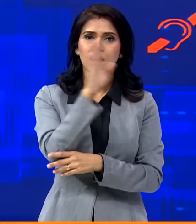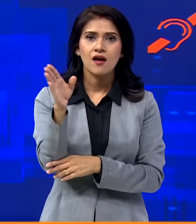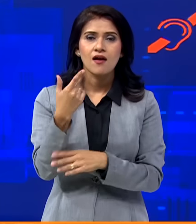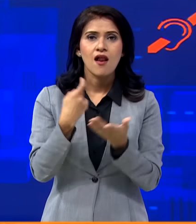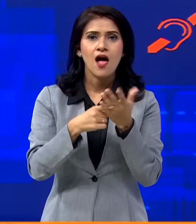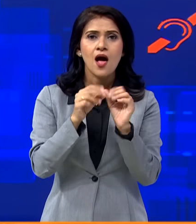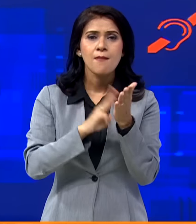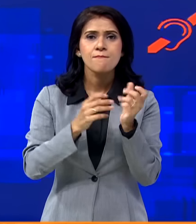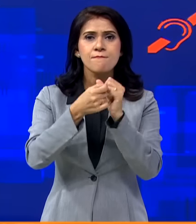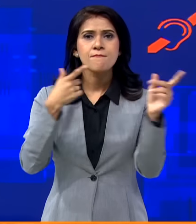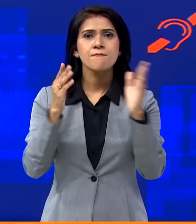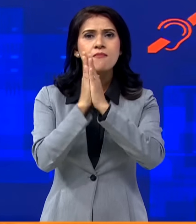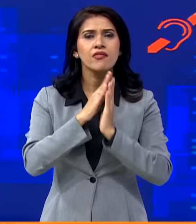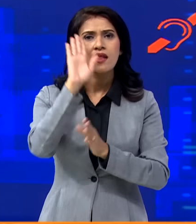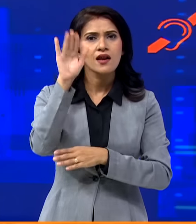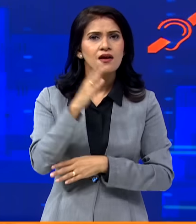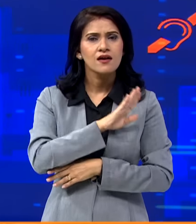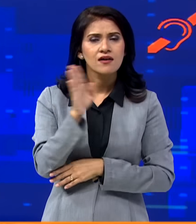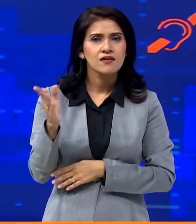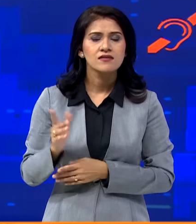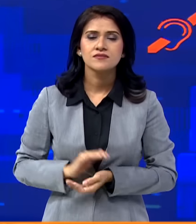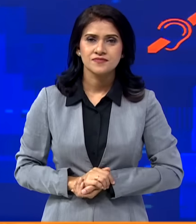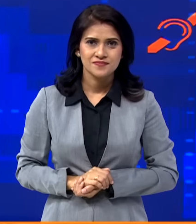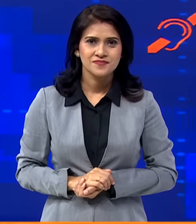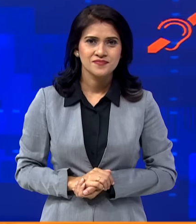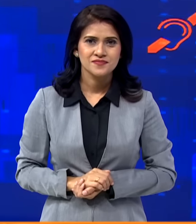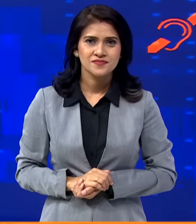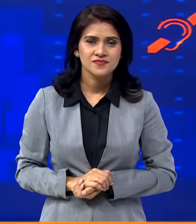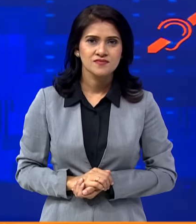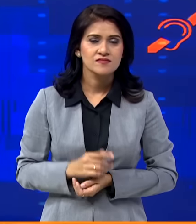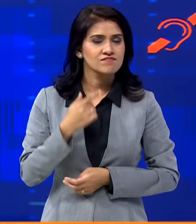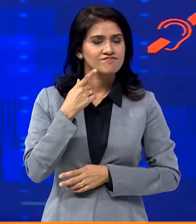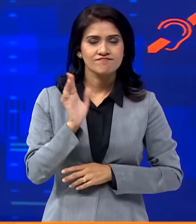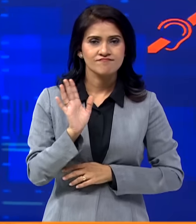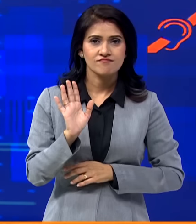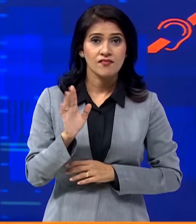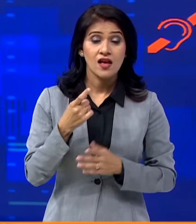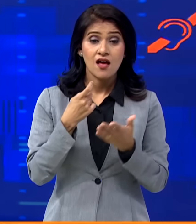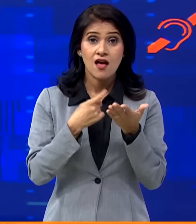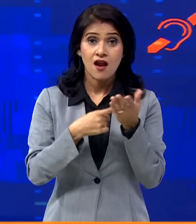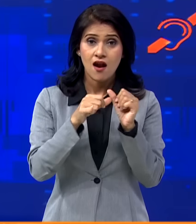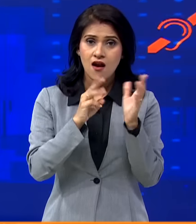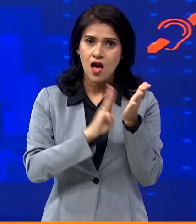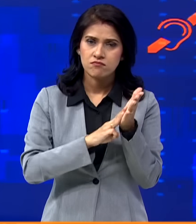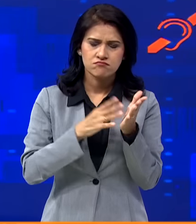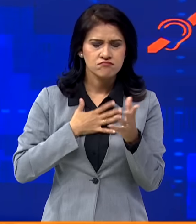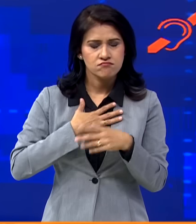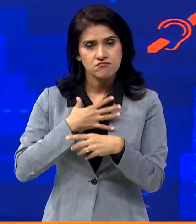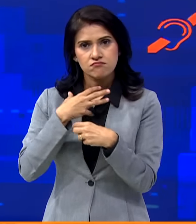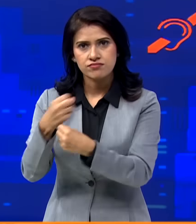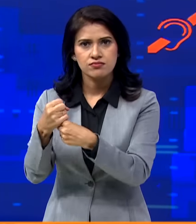आचार्य प्रमोद कृष्णम इसलिए चले गए कि राम और राष्ट्र पर समझौता नहीं किया जा